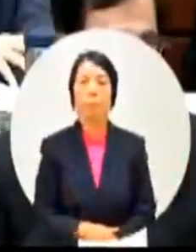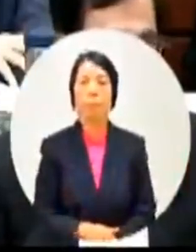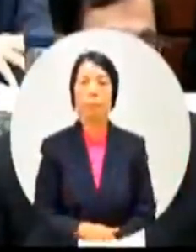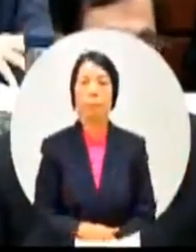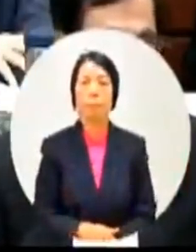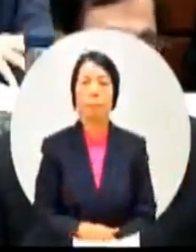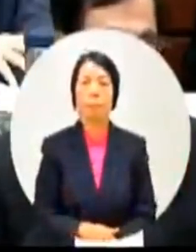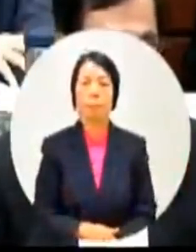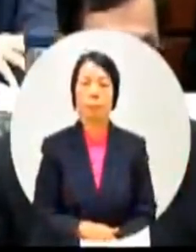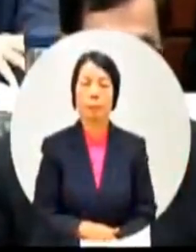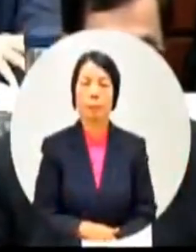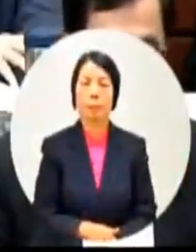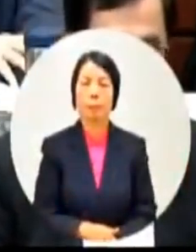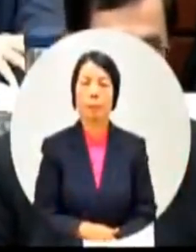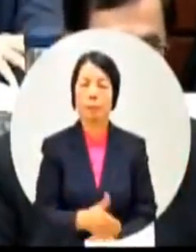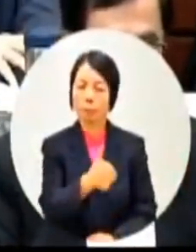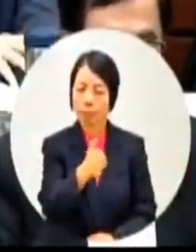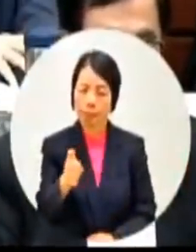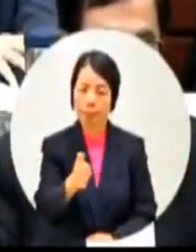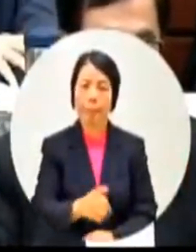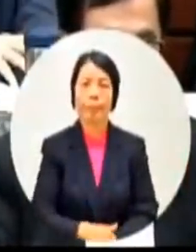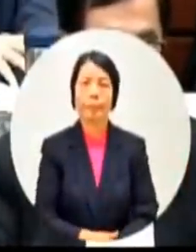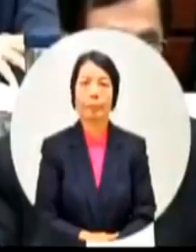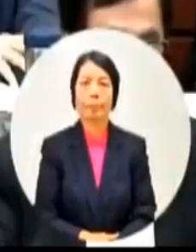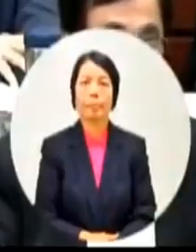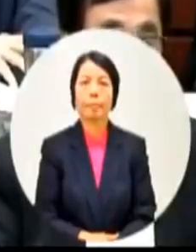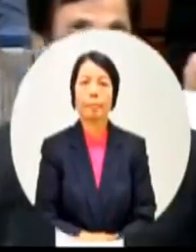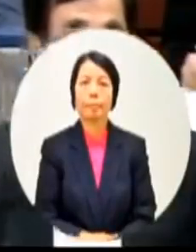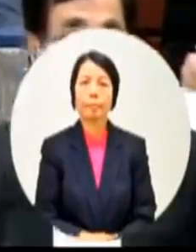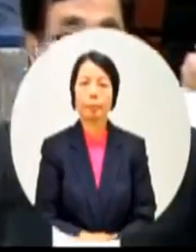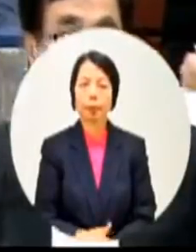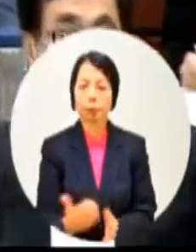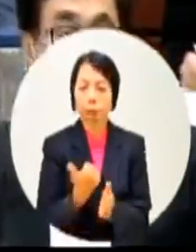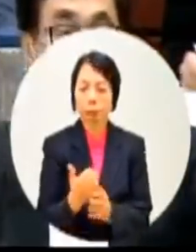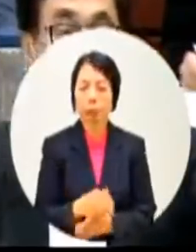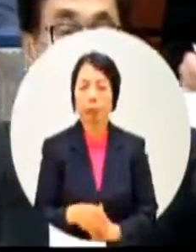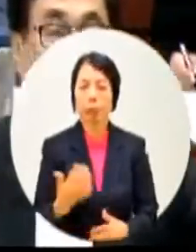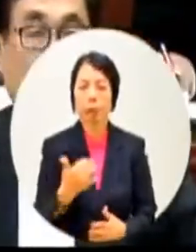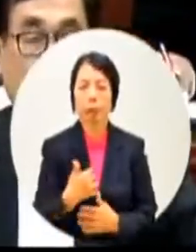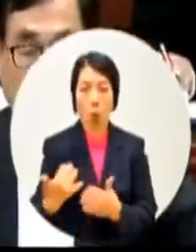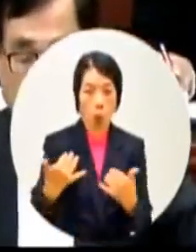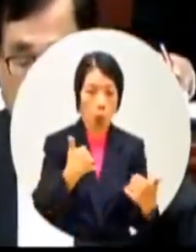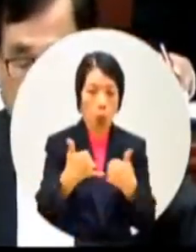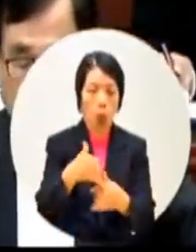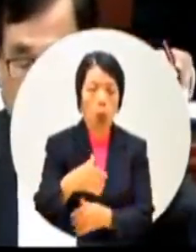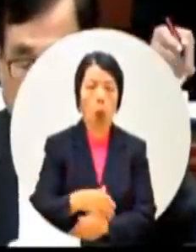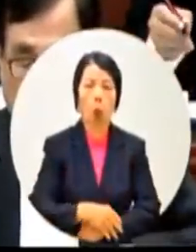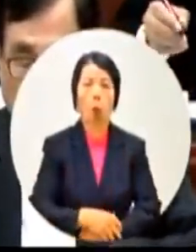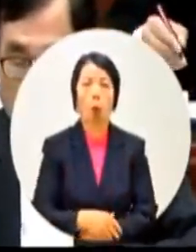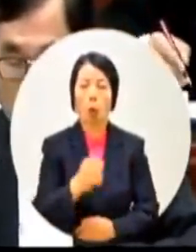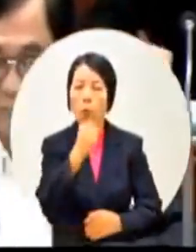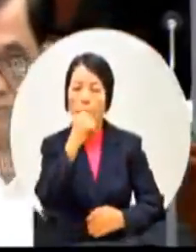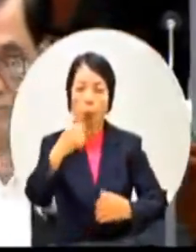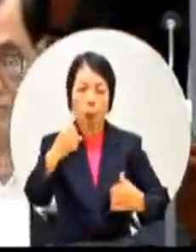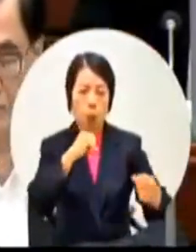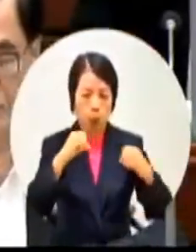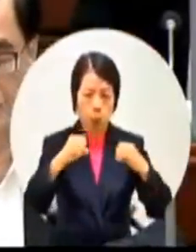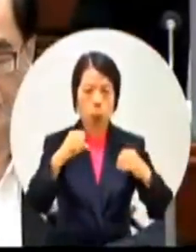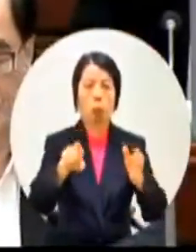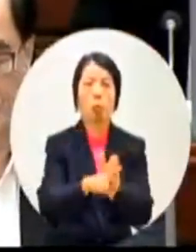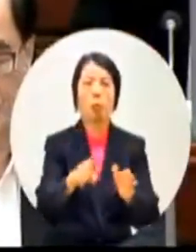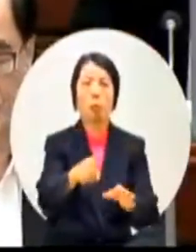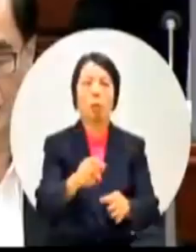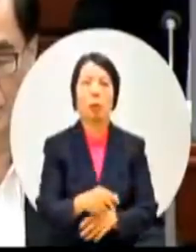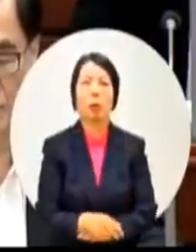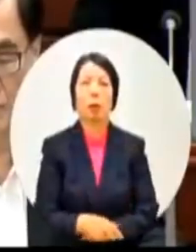你。我迄天接受媒体专访，我的报告，两岸如果高雄或出去人进来，愈来